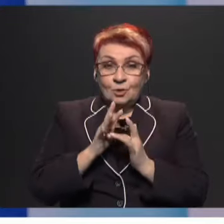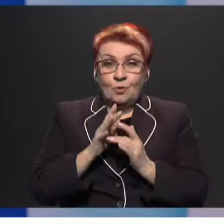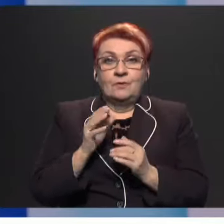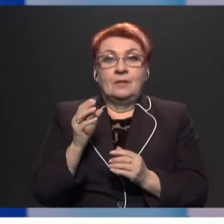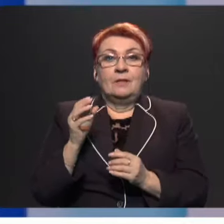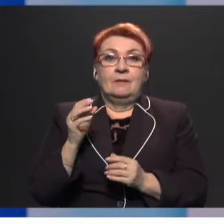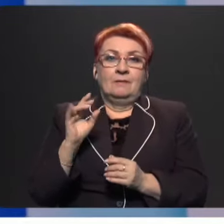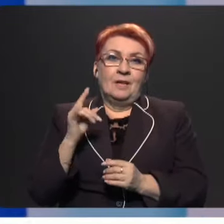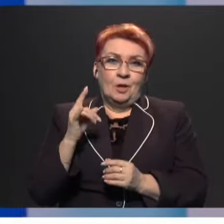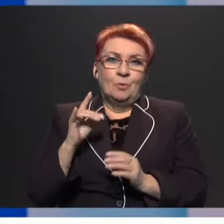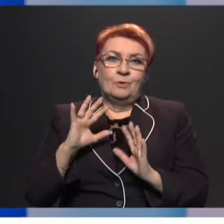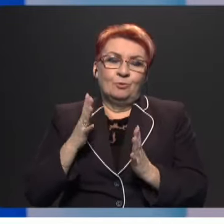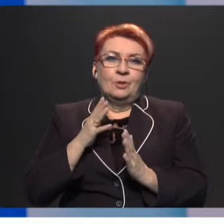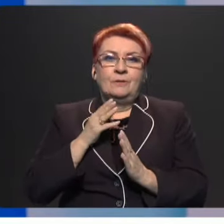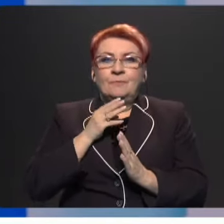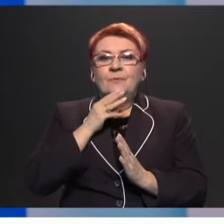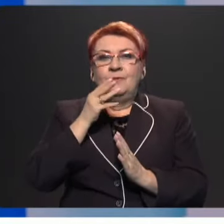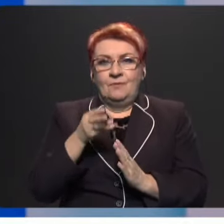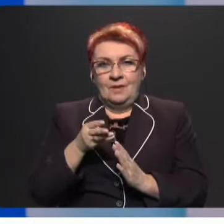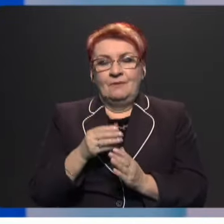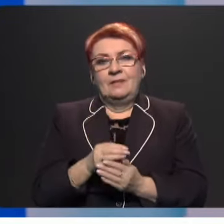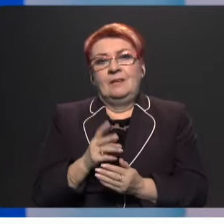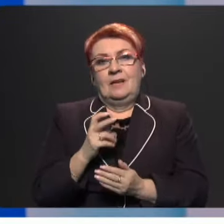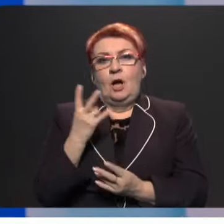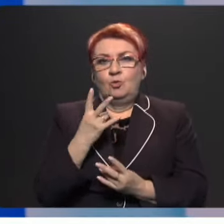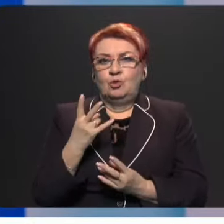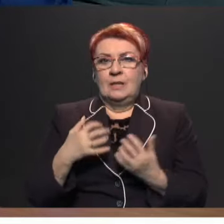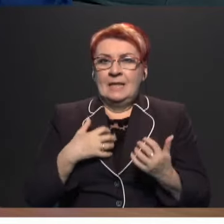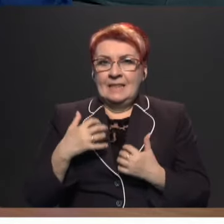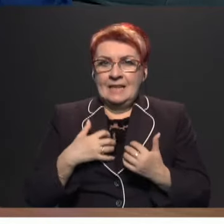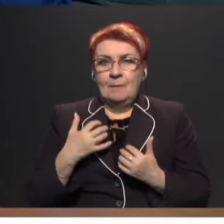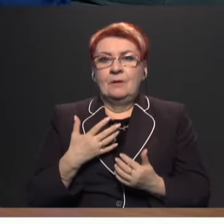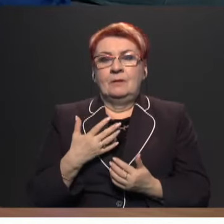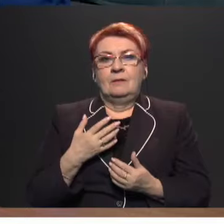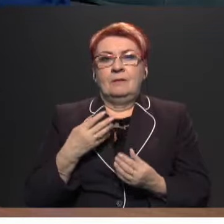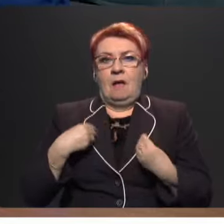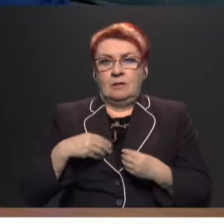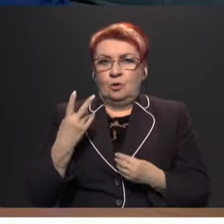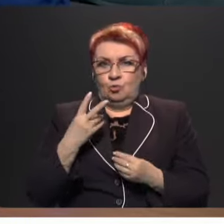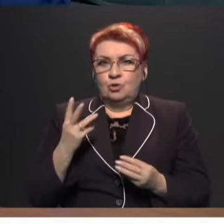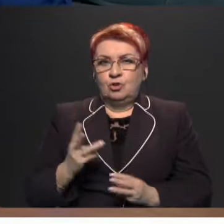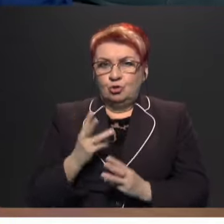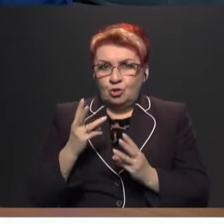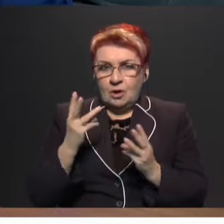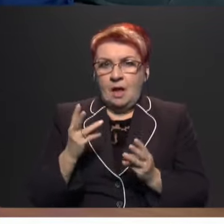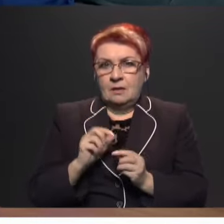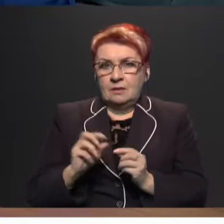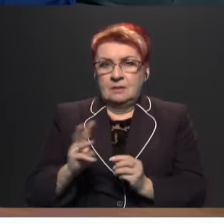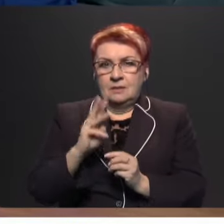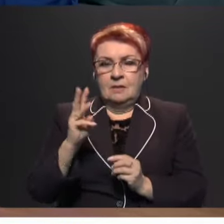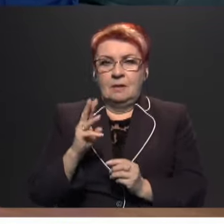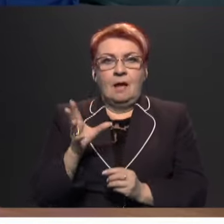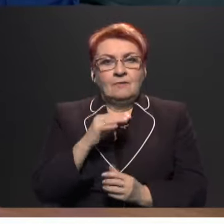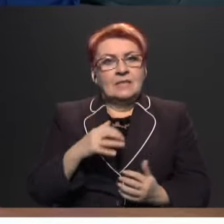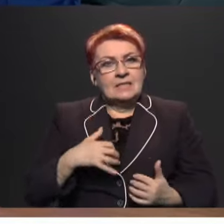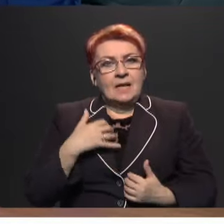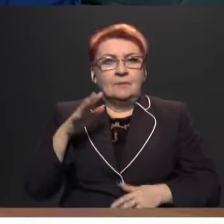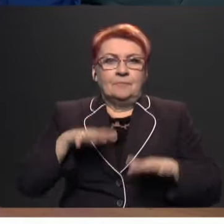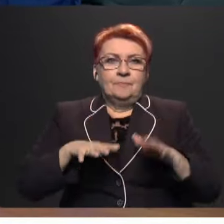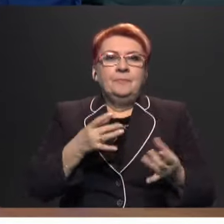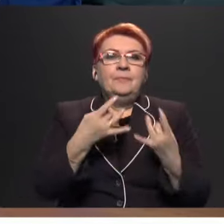таятся, потому что знают, как трепетно нужно относиться, и что одежда сжигается, об этом тоже знают. Вот вы, пожалуйста, все страхи, все